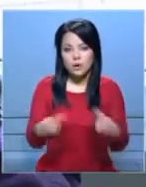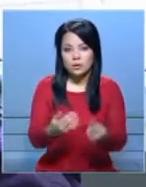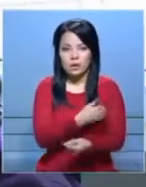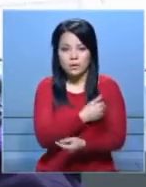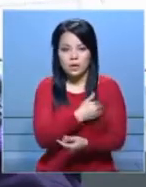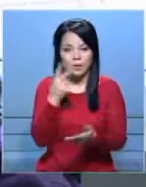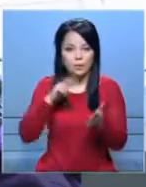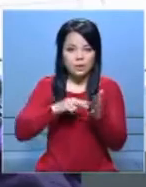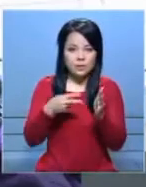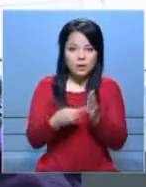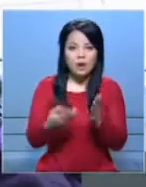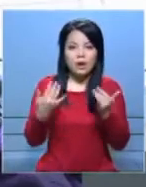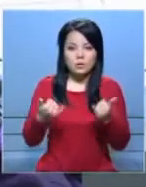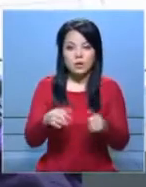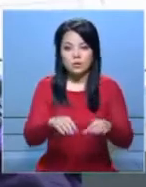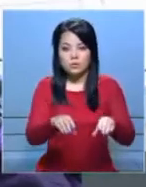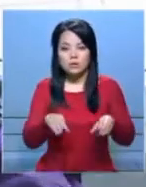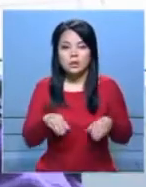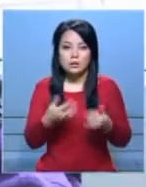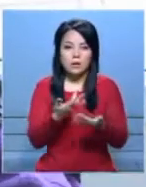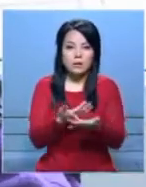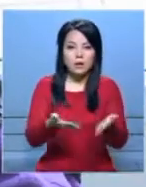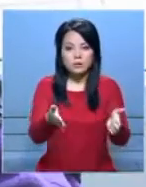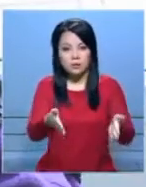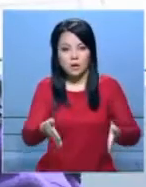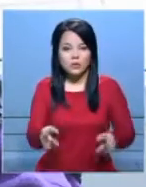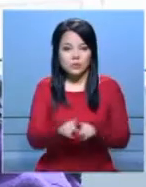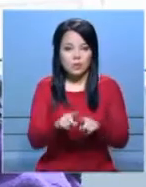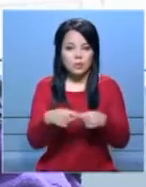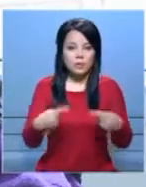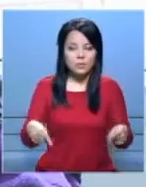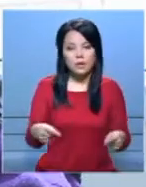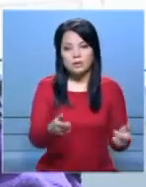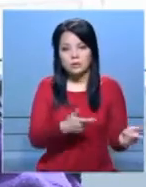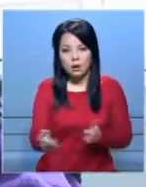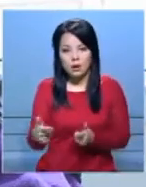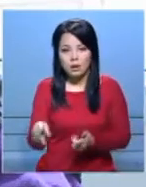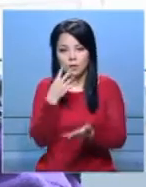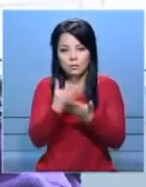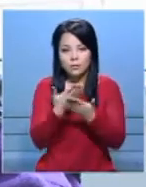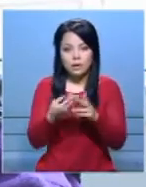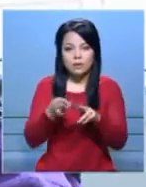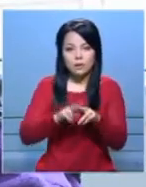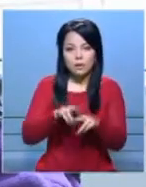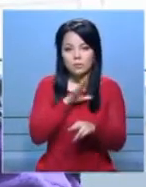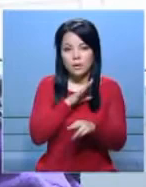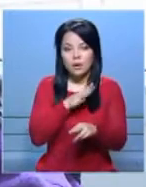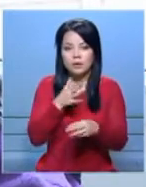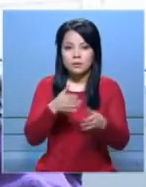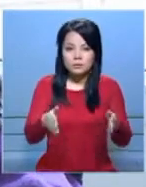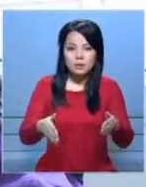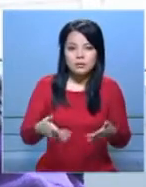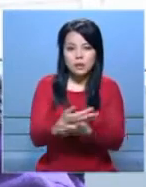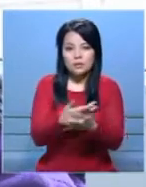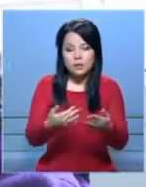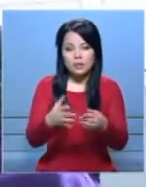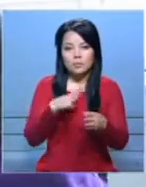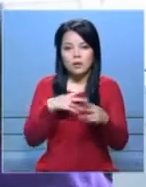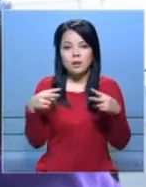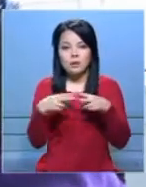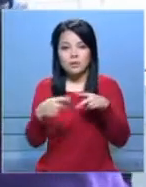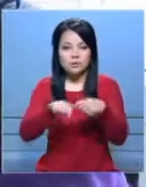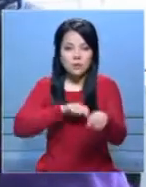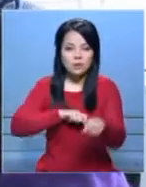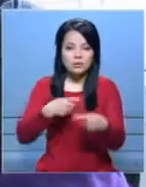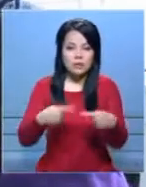бар. Төсек орындарды өте тапсыз көп әзір енді. Мынаны енді әзір осы тыстарын ғана тігіп отырмын. Енді